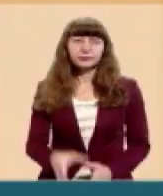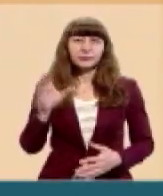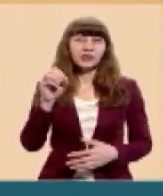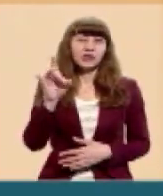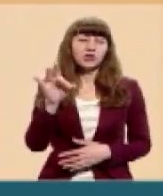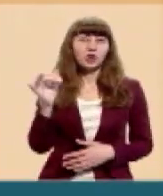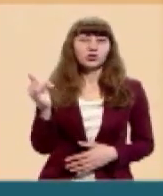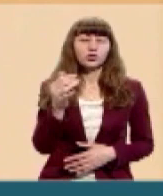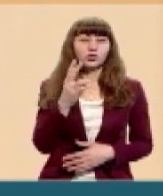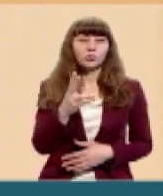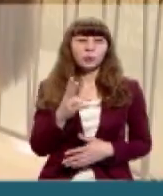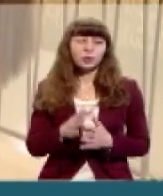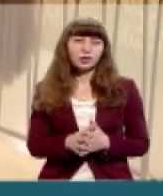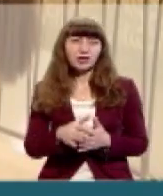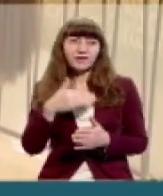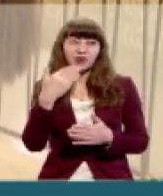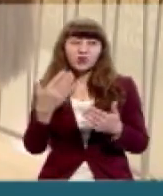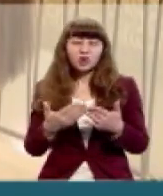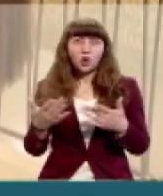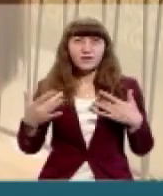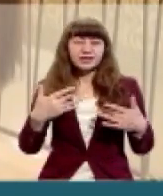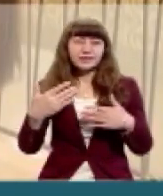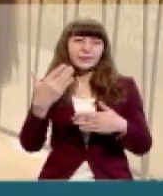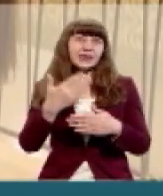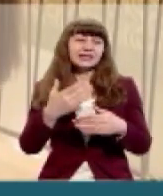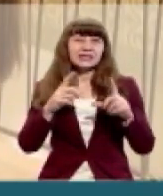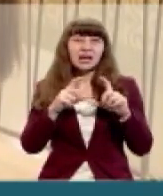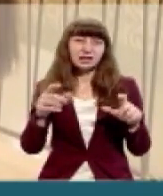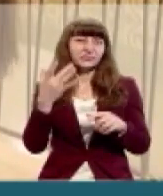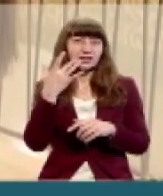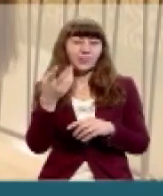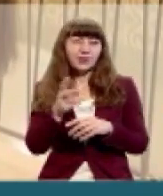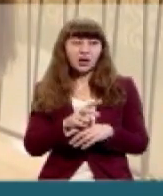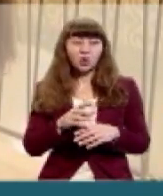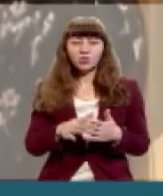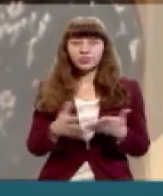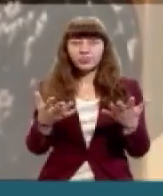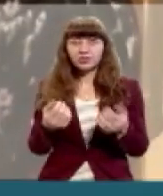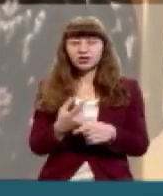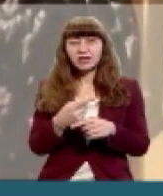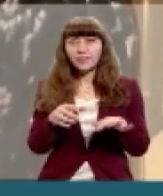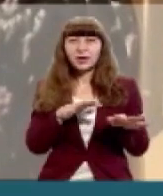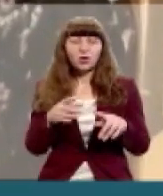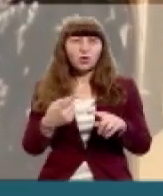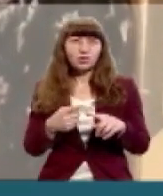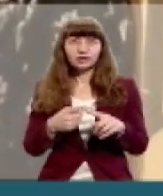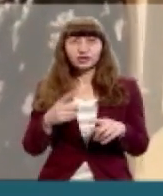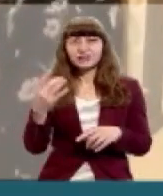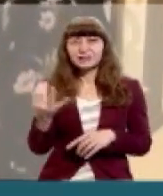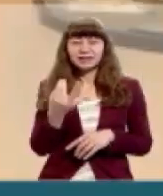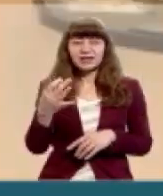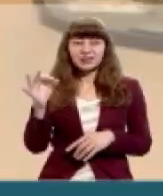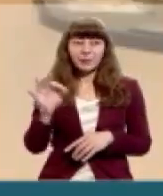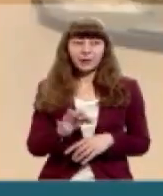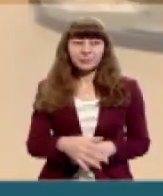дене шынықтыру мамандығында оқиды. Театрдағы жаңа қойылымдарды жібермейтінін айтады. Десе де бұл жолғы шарадан алған әсері